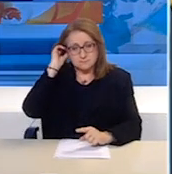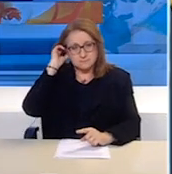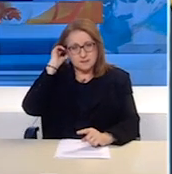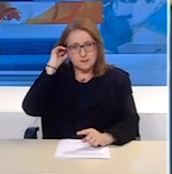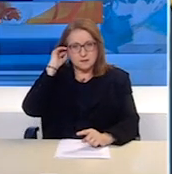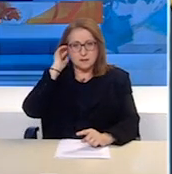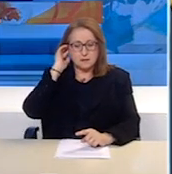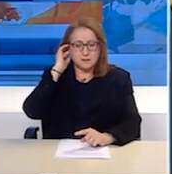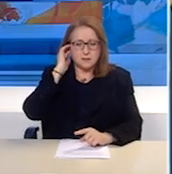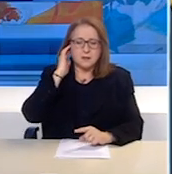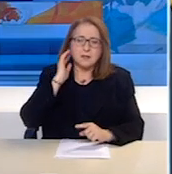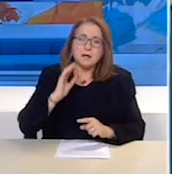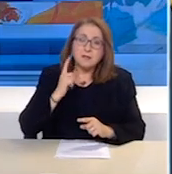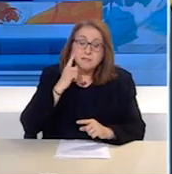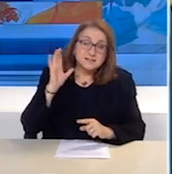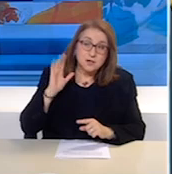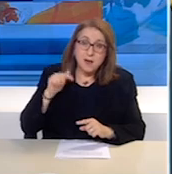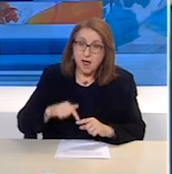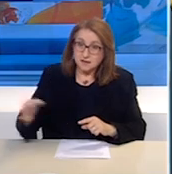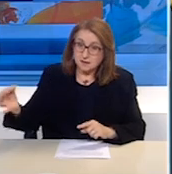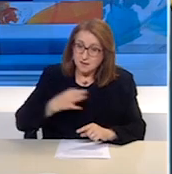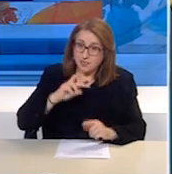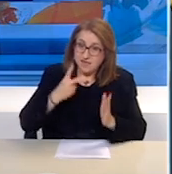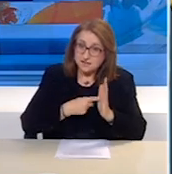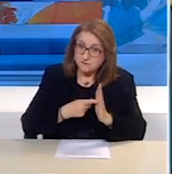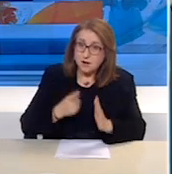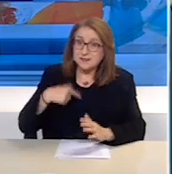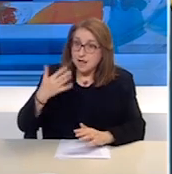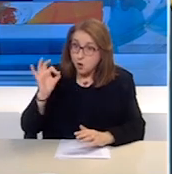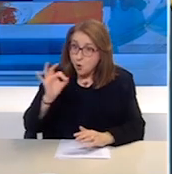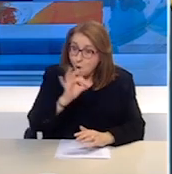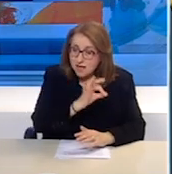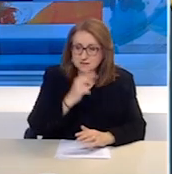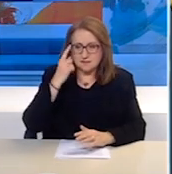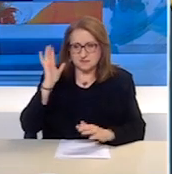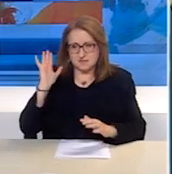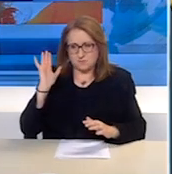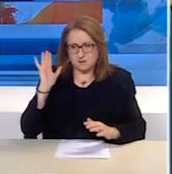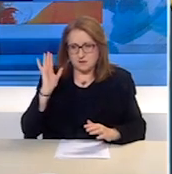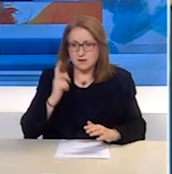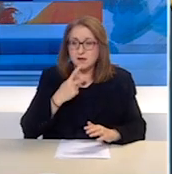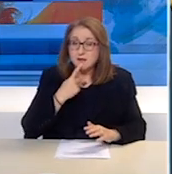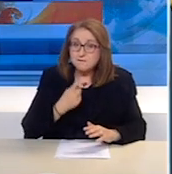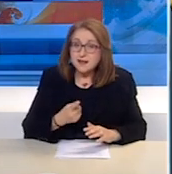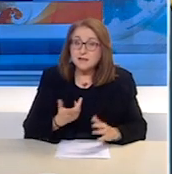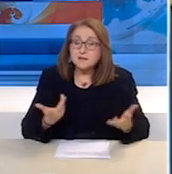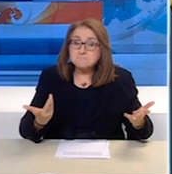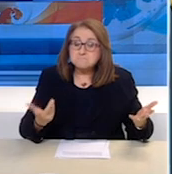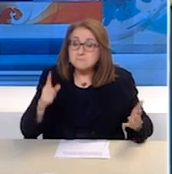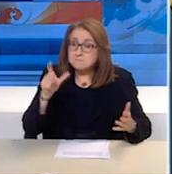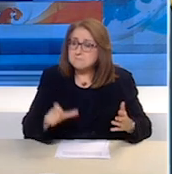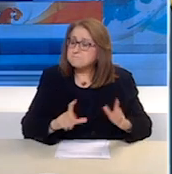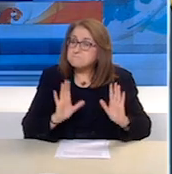να σημαίνει ότι τον μεταδίδεις κιόλα. Φαίνεται ότι το σύνδρομο που εμφάνισε η γυναίκα είναι κάτι το οποίο δεν έχει σχέση